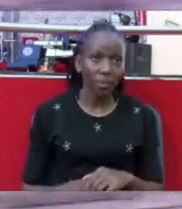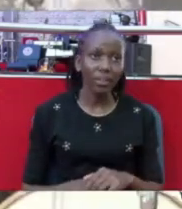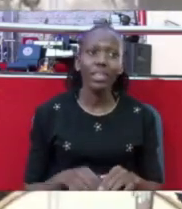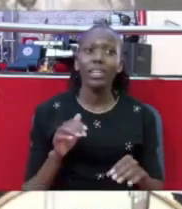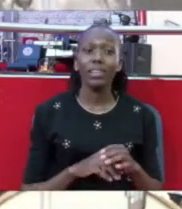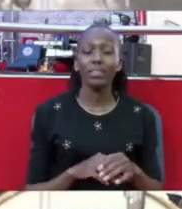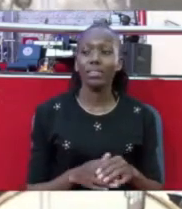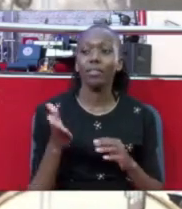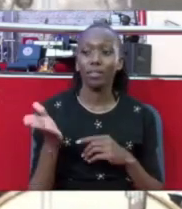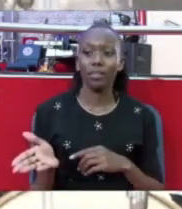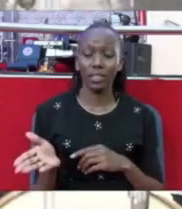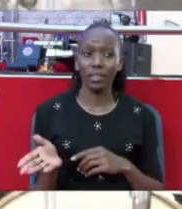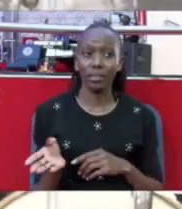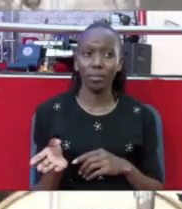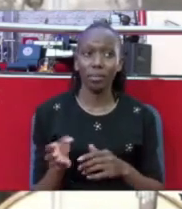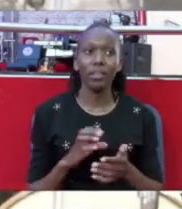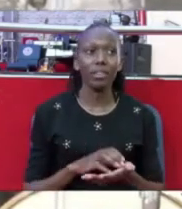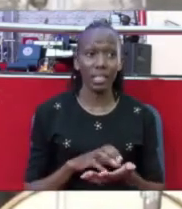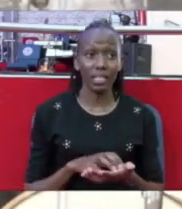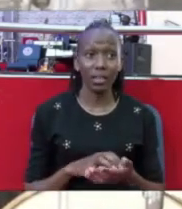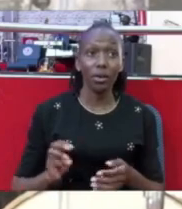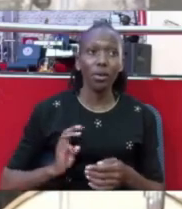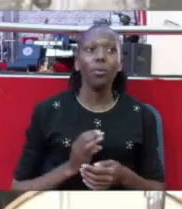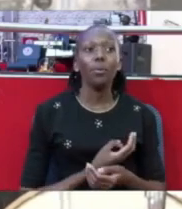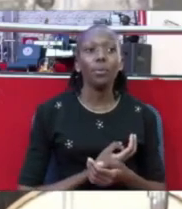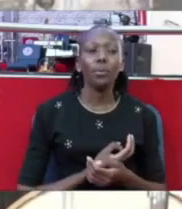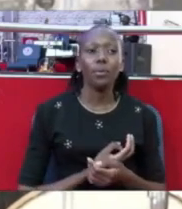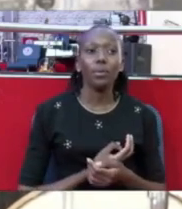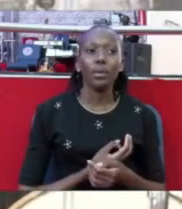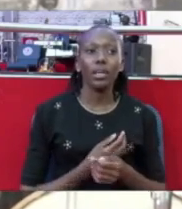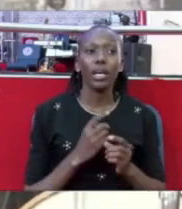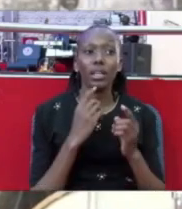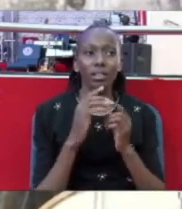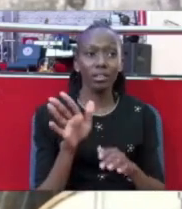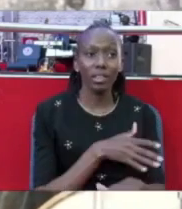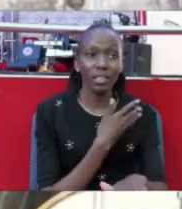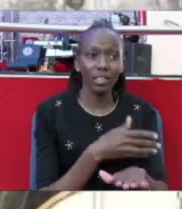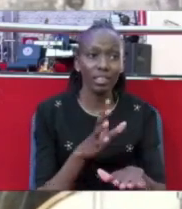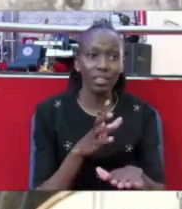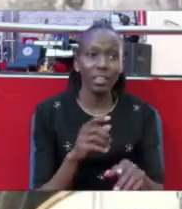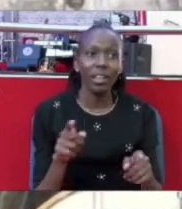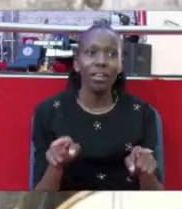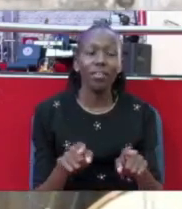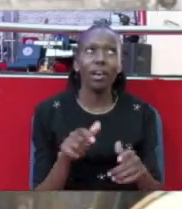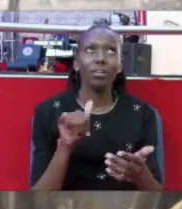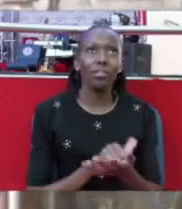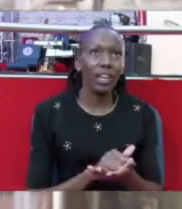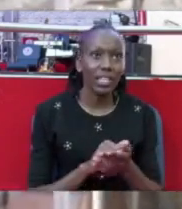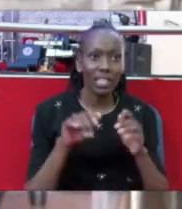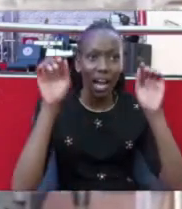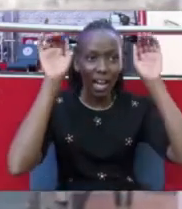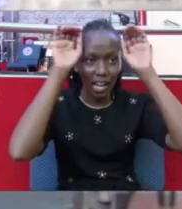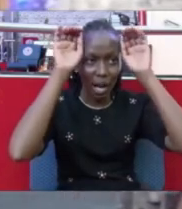to sing, tulikuwa bado tunaimba, that cows, ngombe na mbuzi tripata, kwamba ngombe na